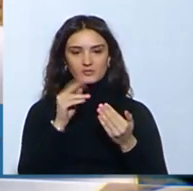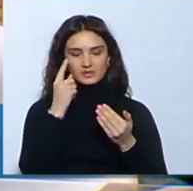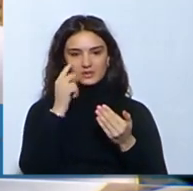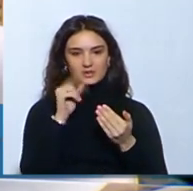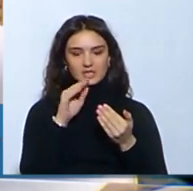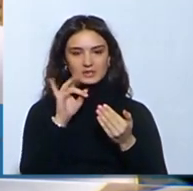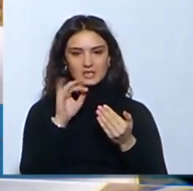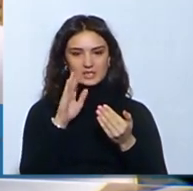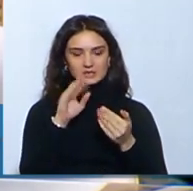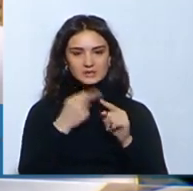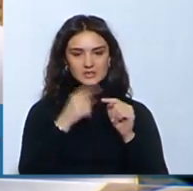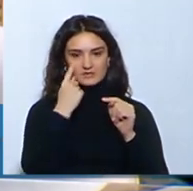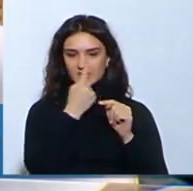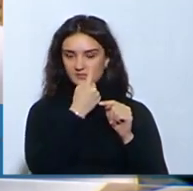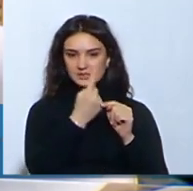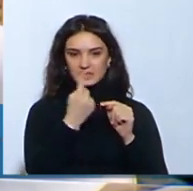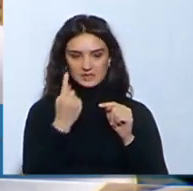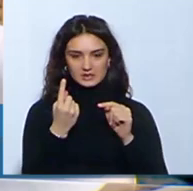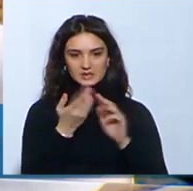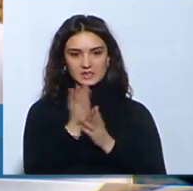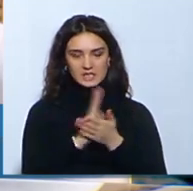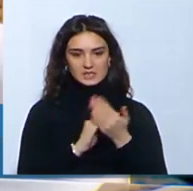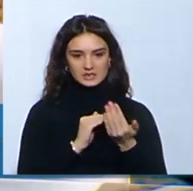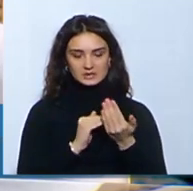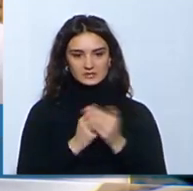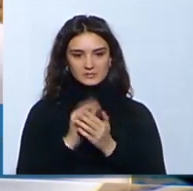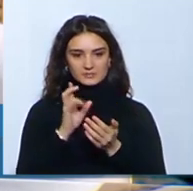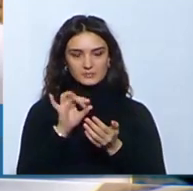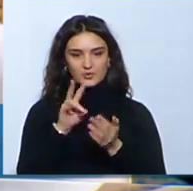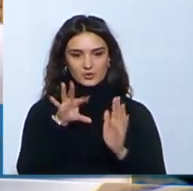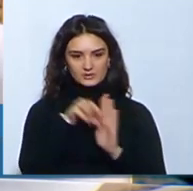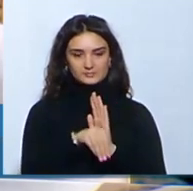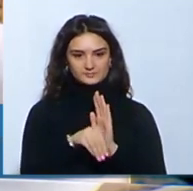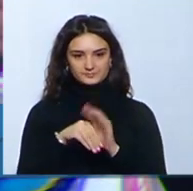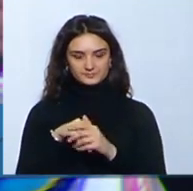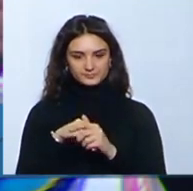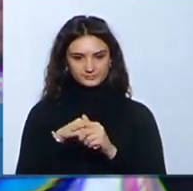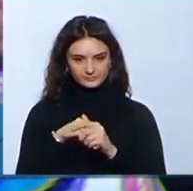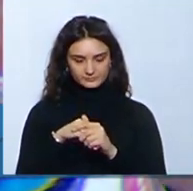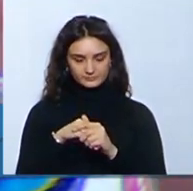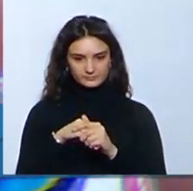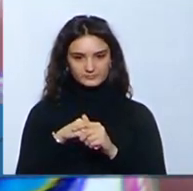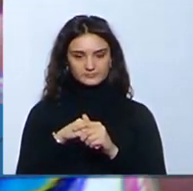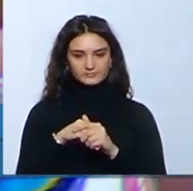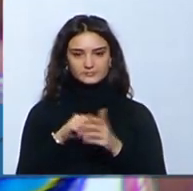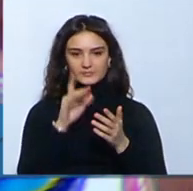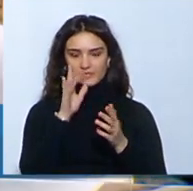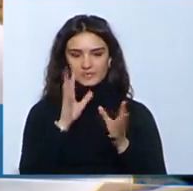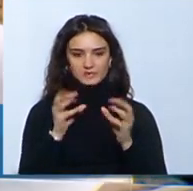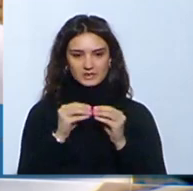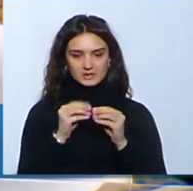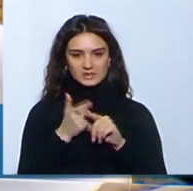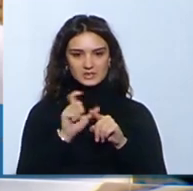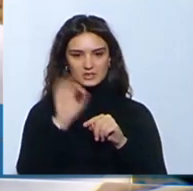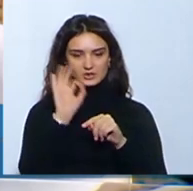კატარაქტა. ეს არის თვალის ერთ-ერთი ოპტიკური ნაწილის, როგორც ჩვენ ვთქვით, აი ბმულის შემღრევა, რომელიც ასაკთან ერთად